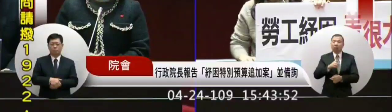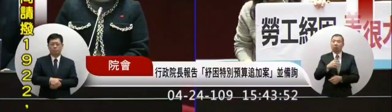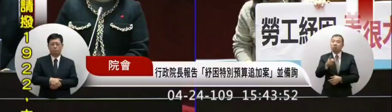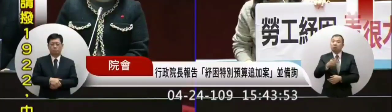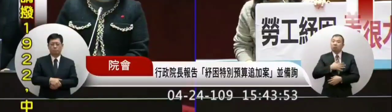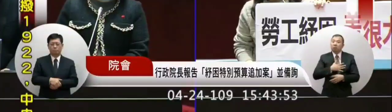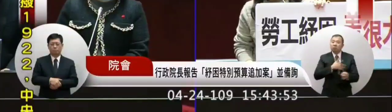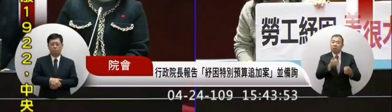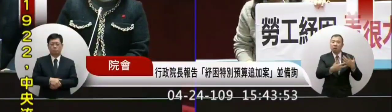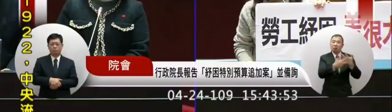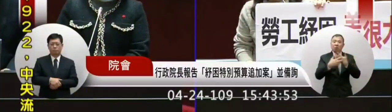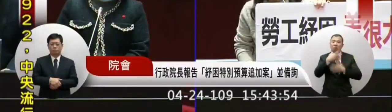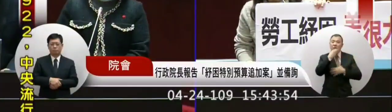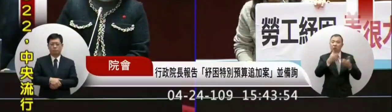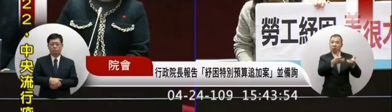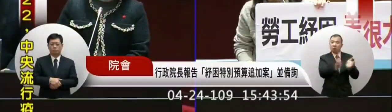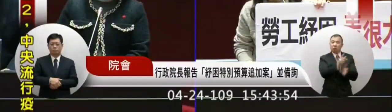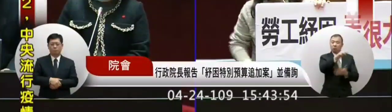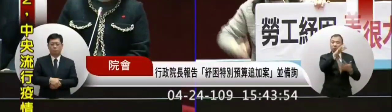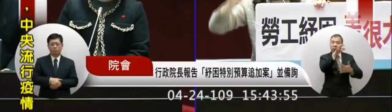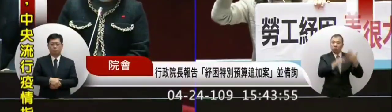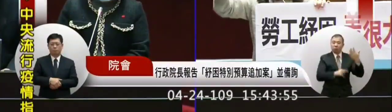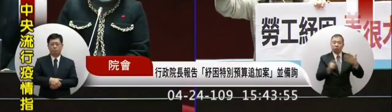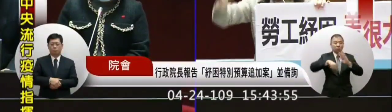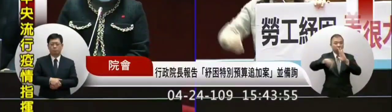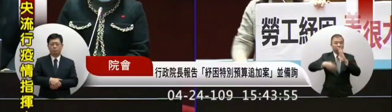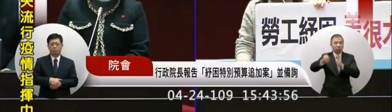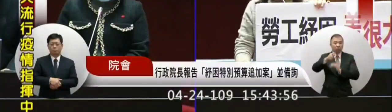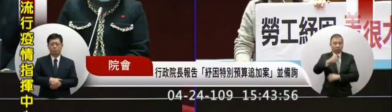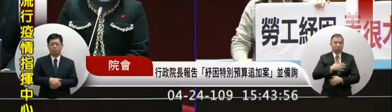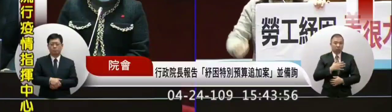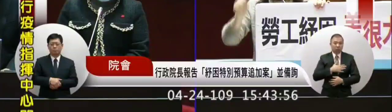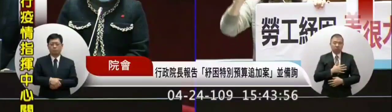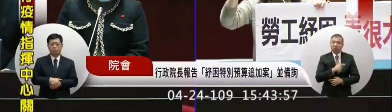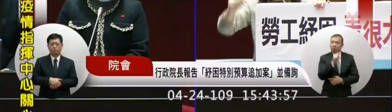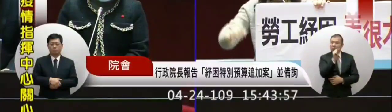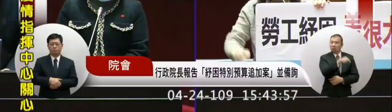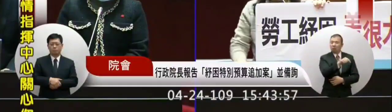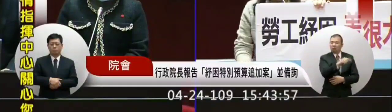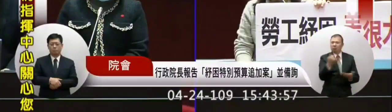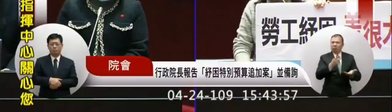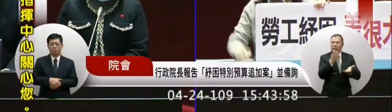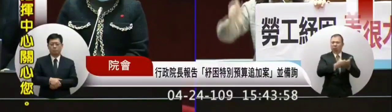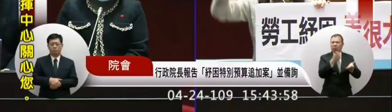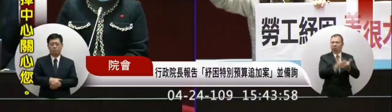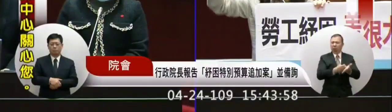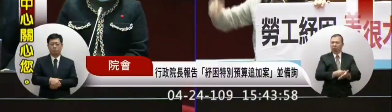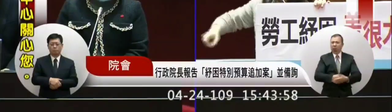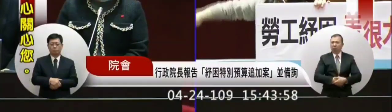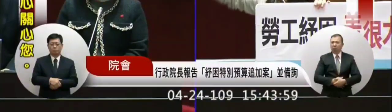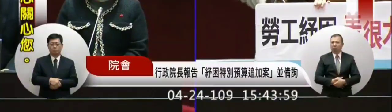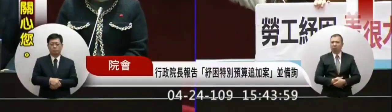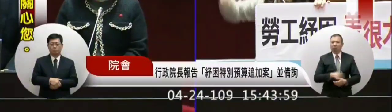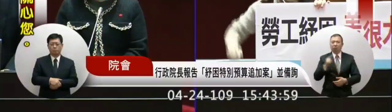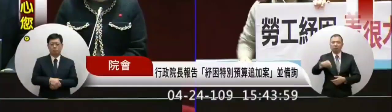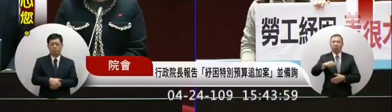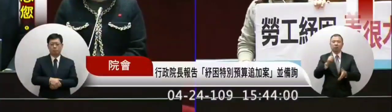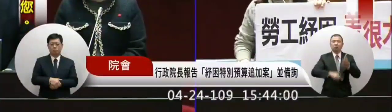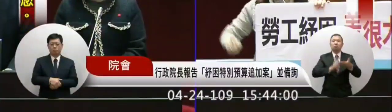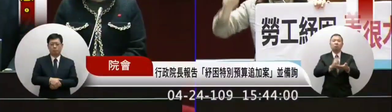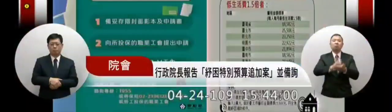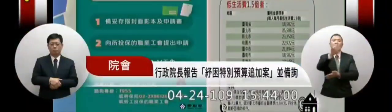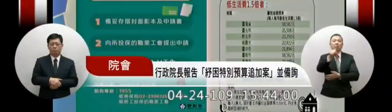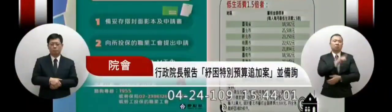长，你知道卫福部的规定是什么吗？你知道不？卫福部的规定多严格啊！看一下 PTT 多严